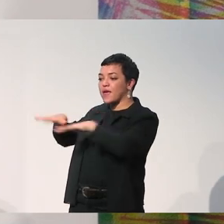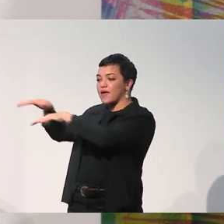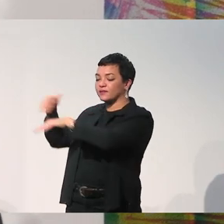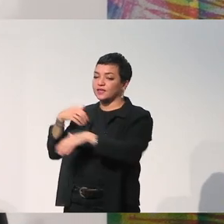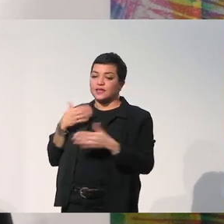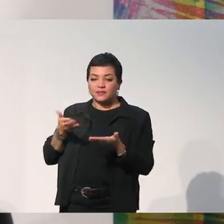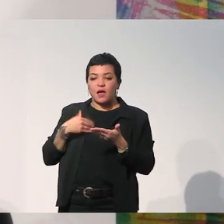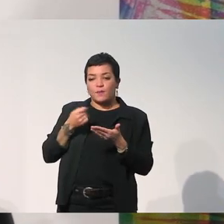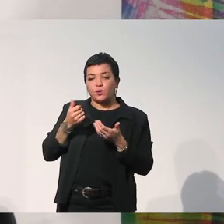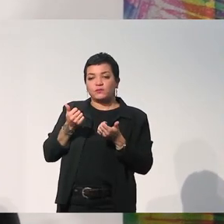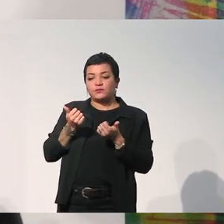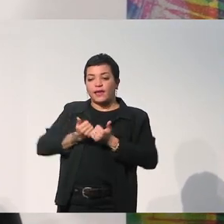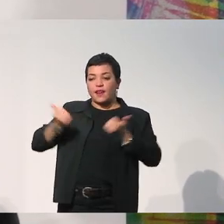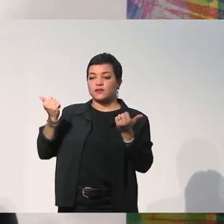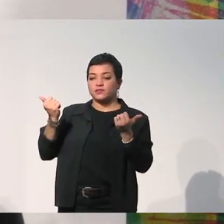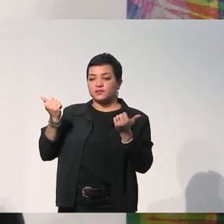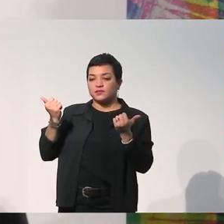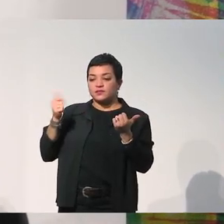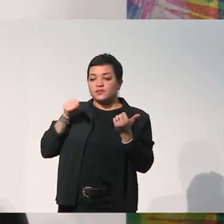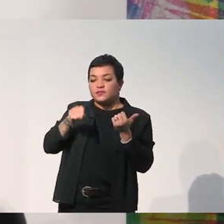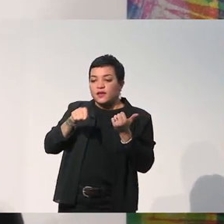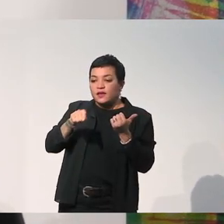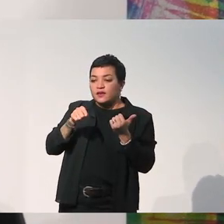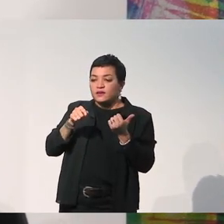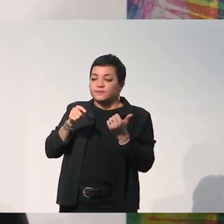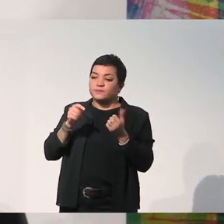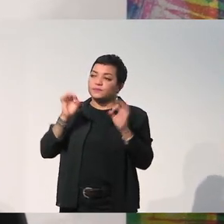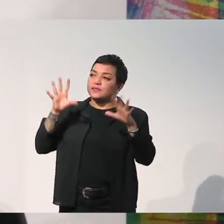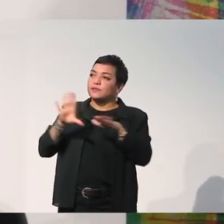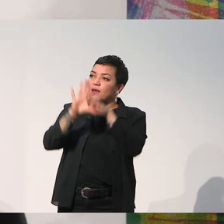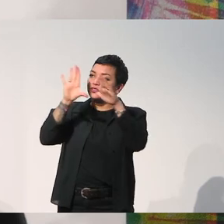décalage-là, en fait, était d'une certaine manière une image